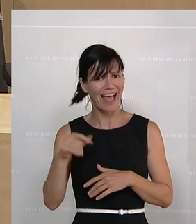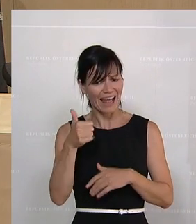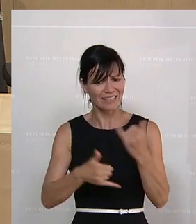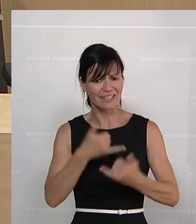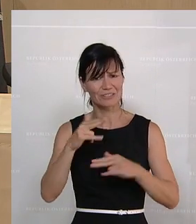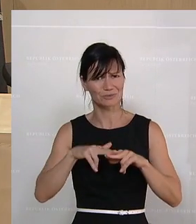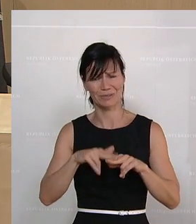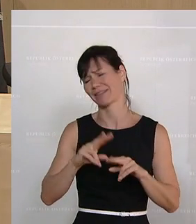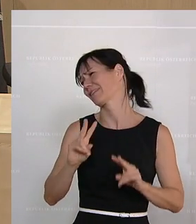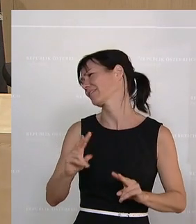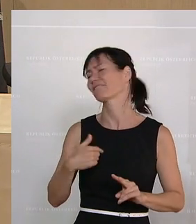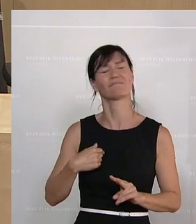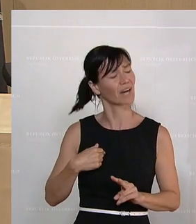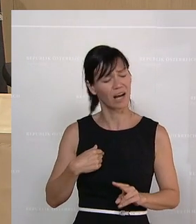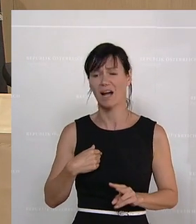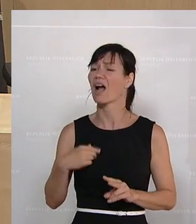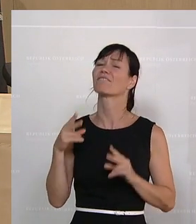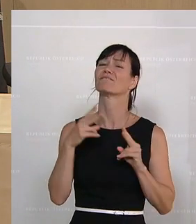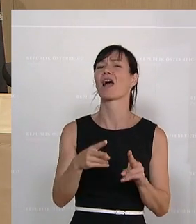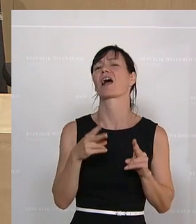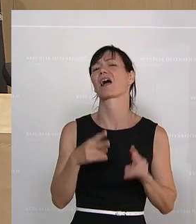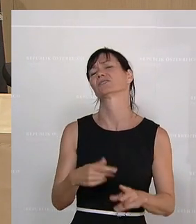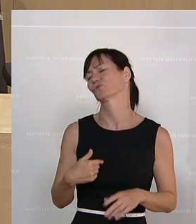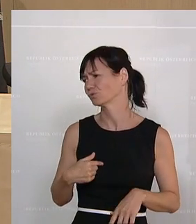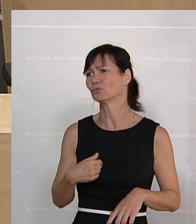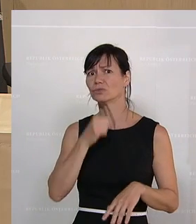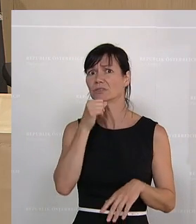ist eine verhöhnung und das löst die probleme